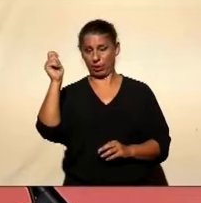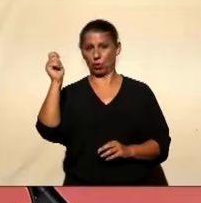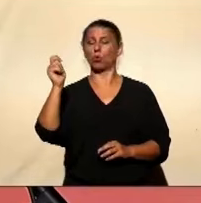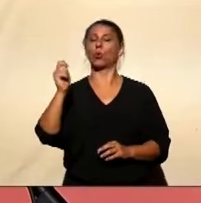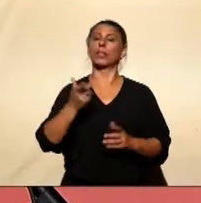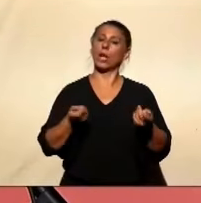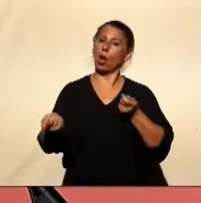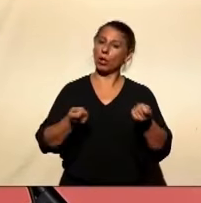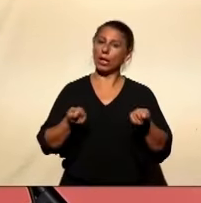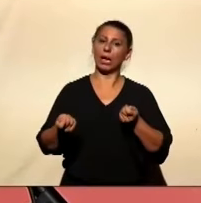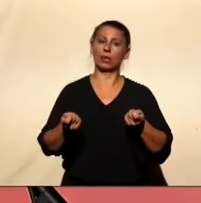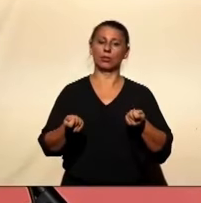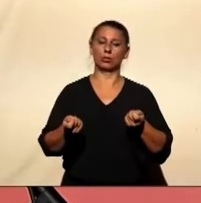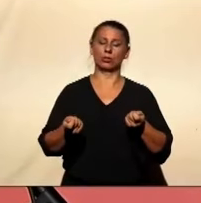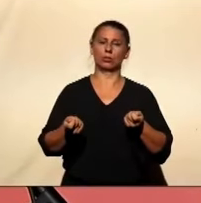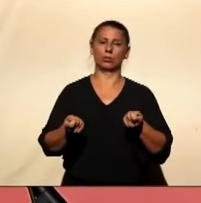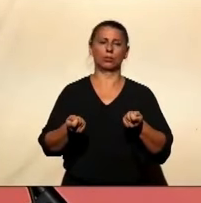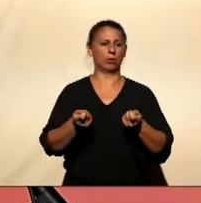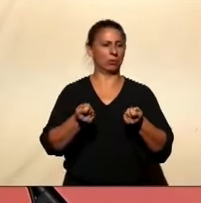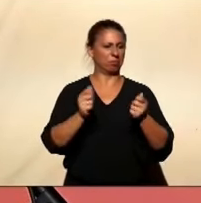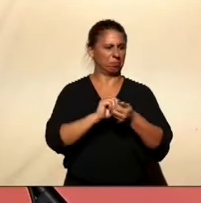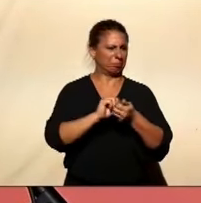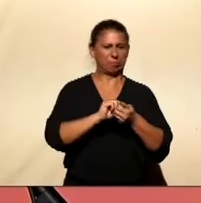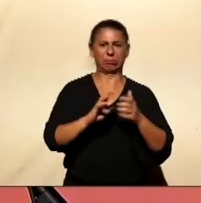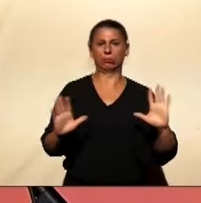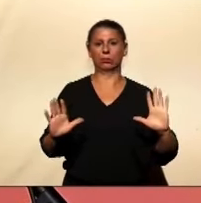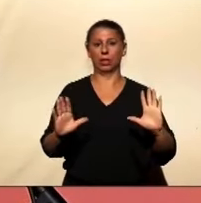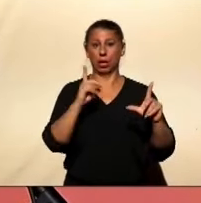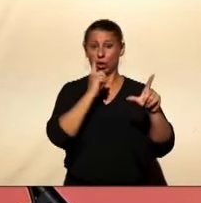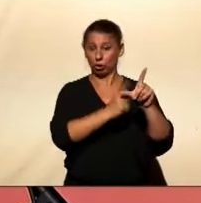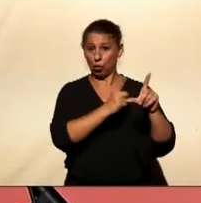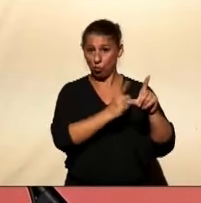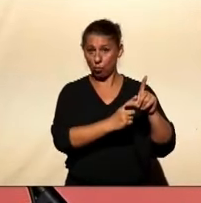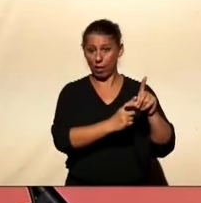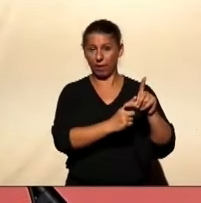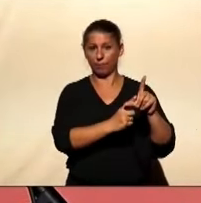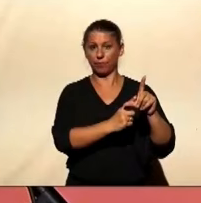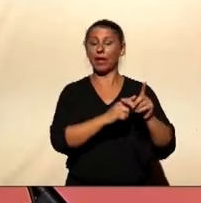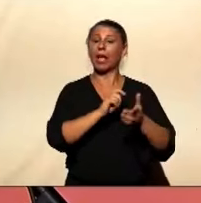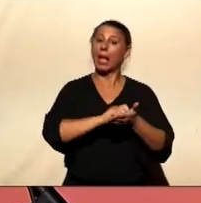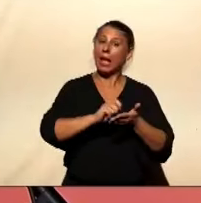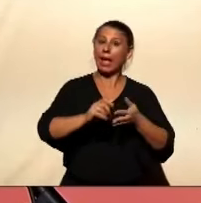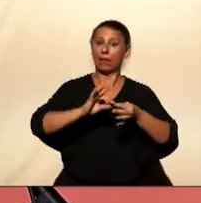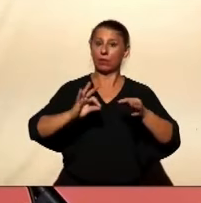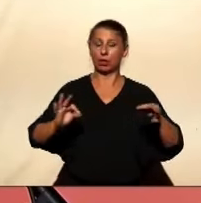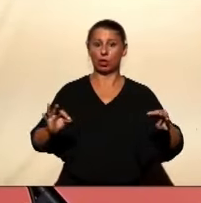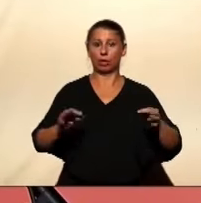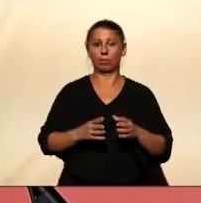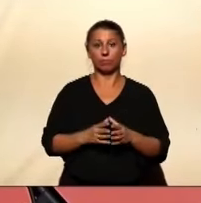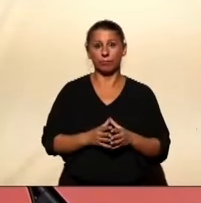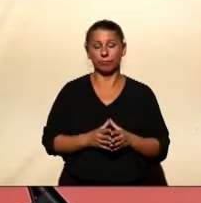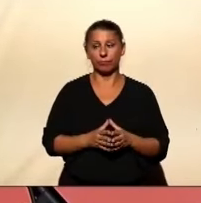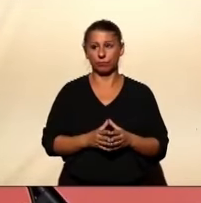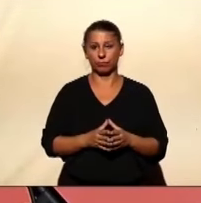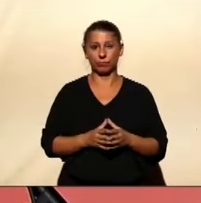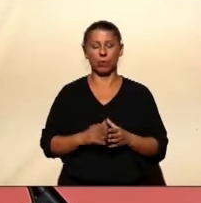και οργανωτικού τους εκφυλισμού. Το ΚΚΕ έγραφε ιστορία όταν